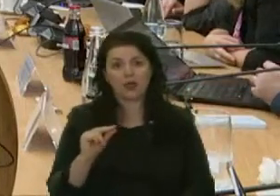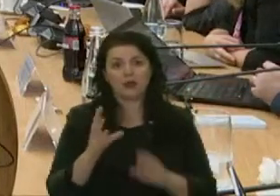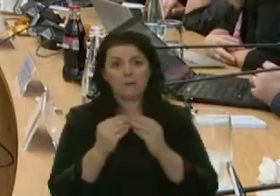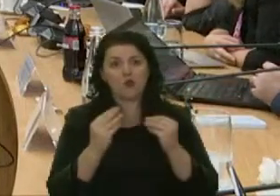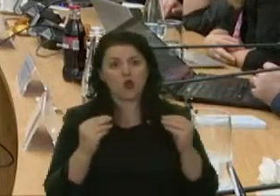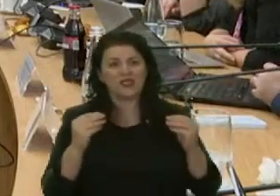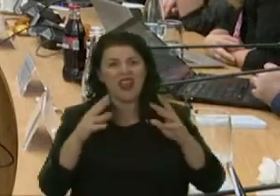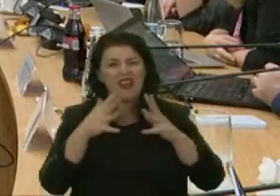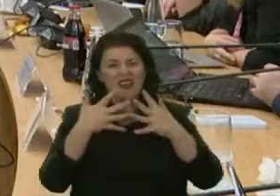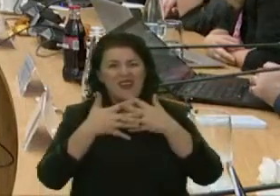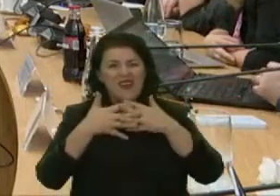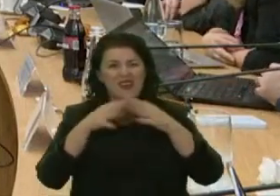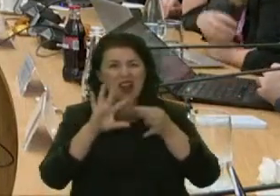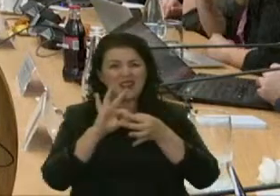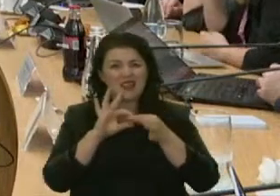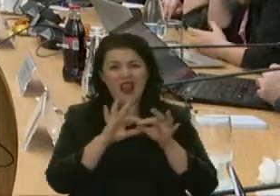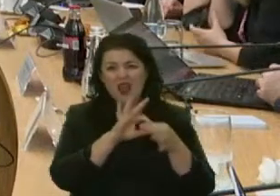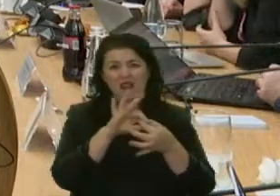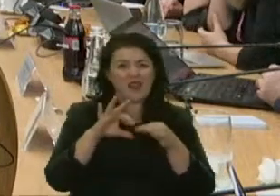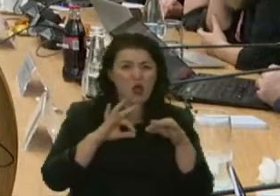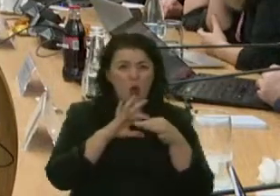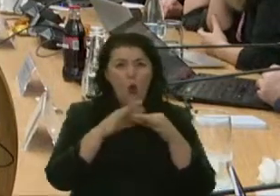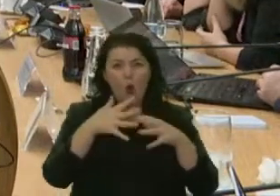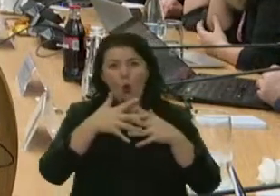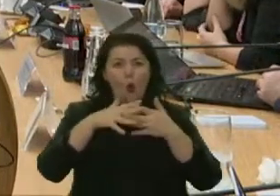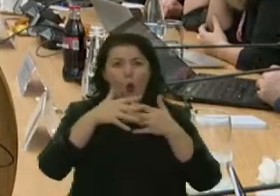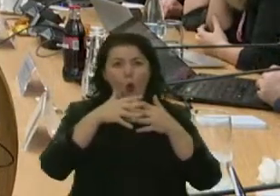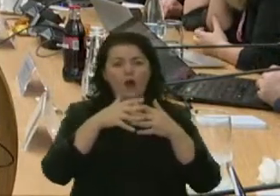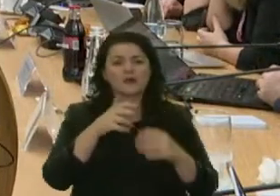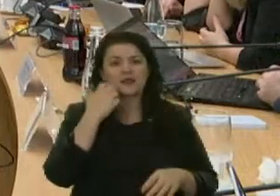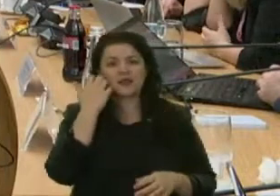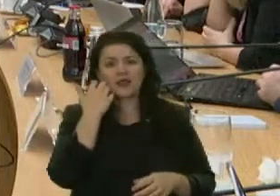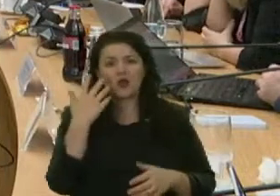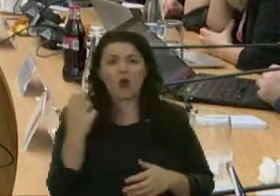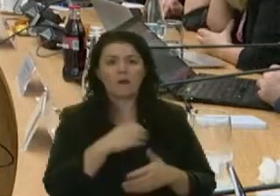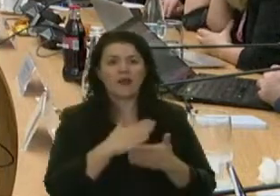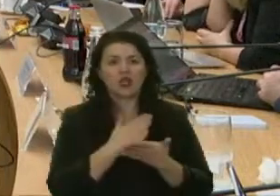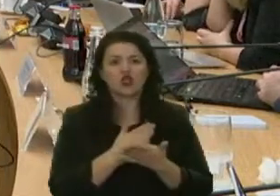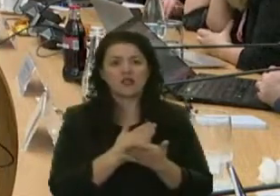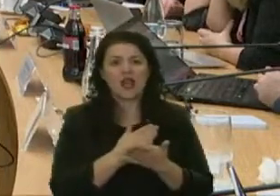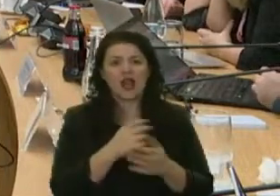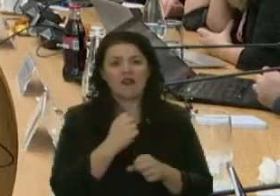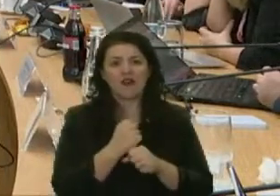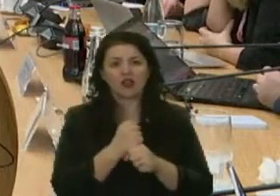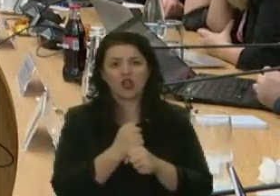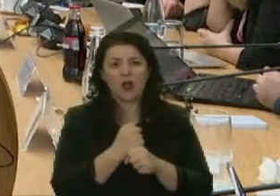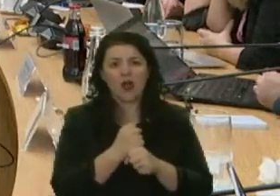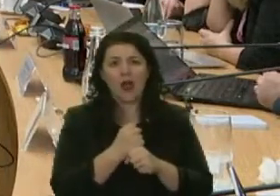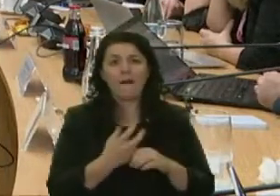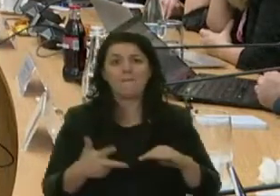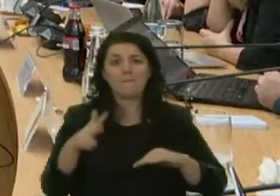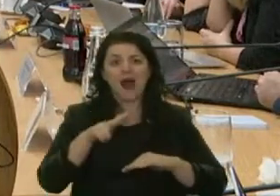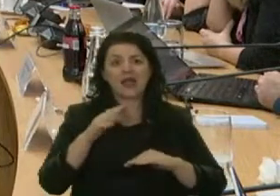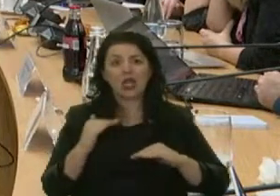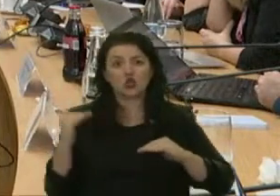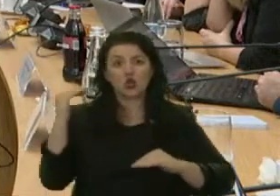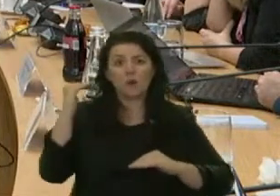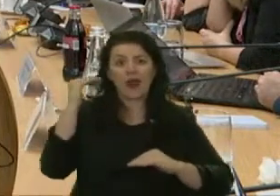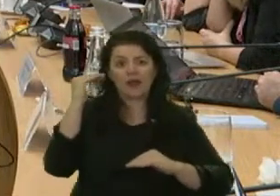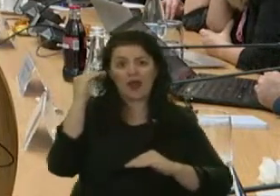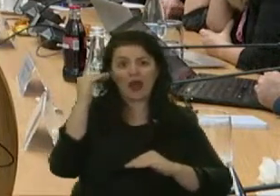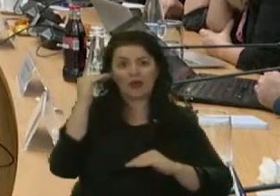rețele care în momentul în care vom lua o decizie la această masă de a face un parking suprateran acolo